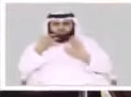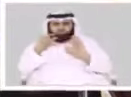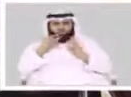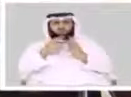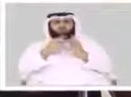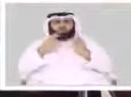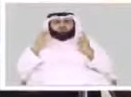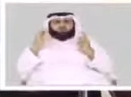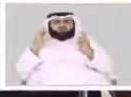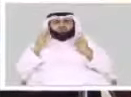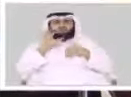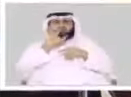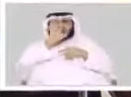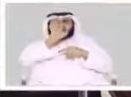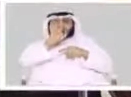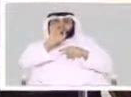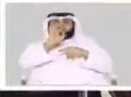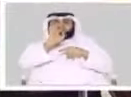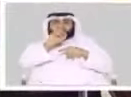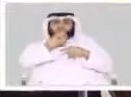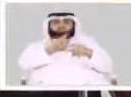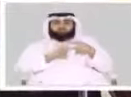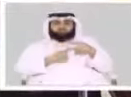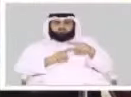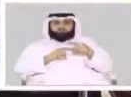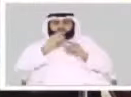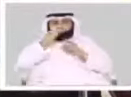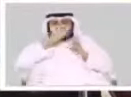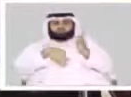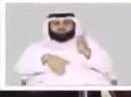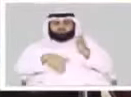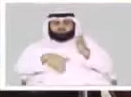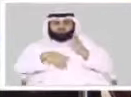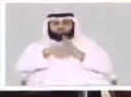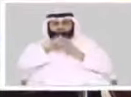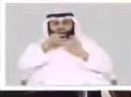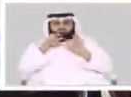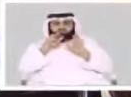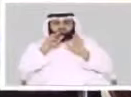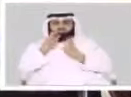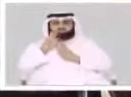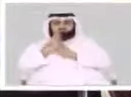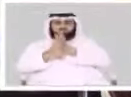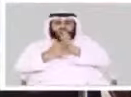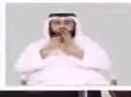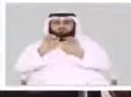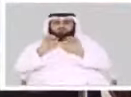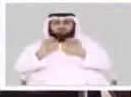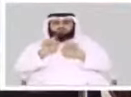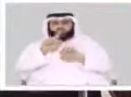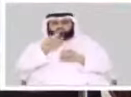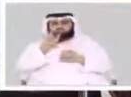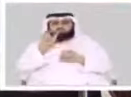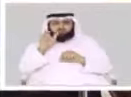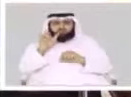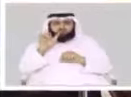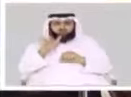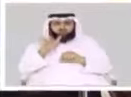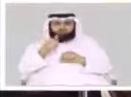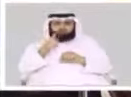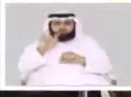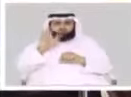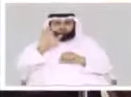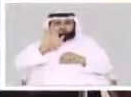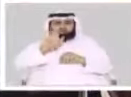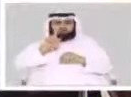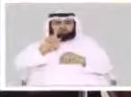من 50%، أكثر من نصف السورة كان حديثا عن بني إسرائيل وعن نقضهم للعهود،